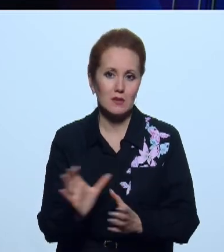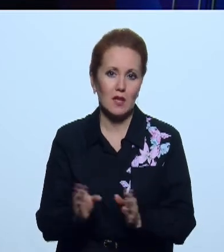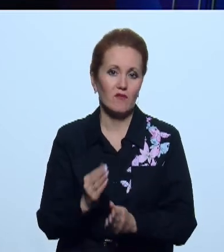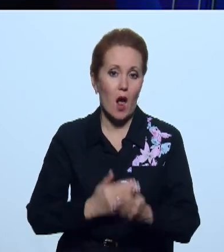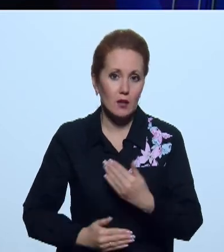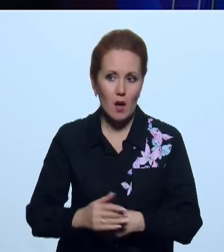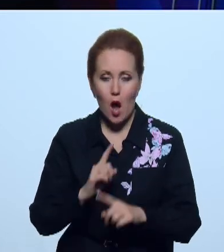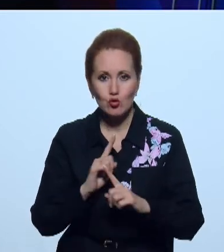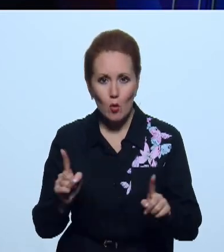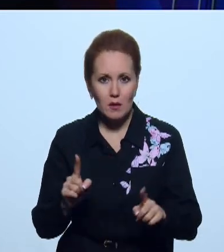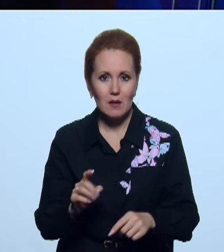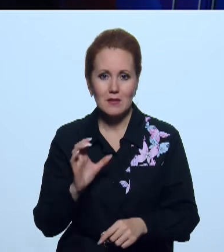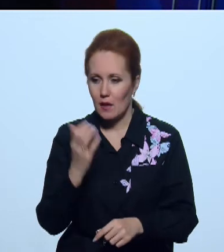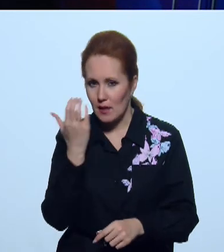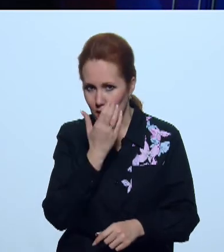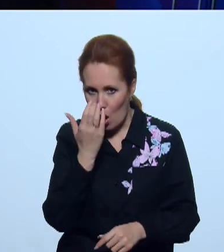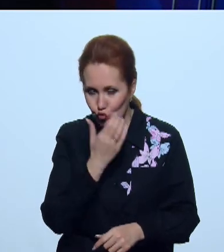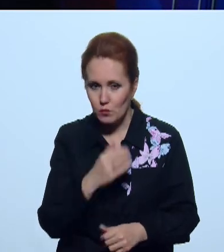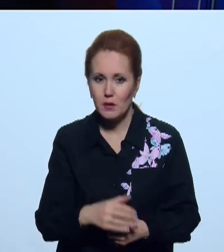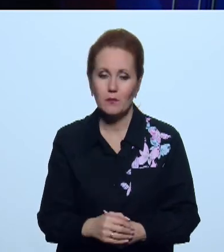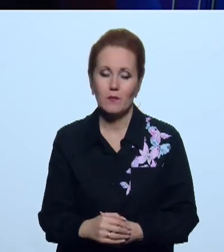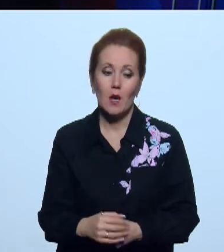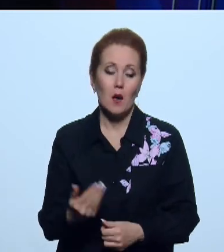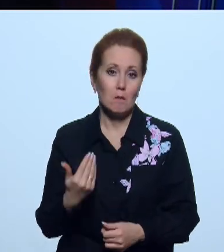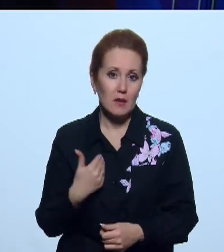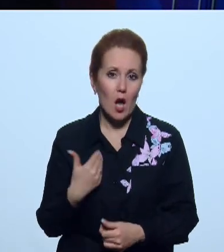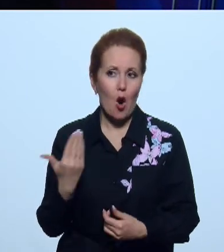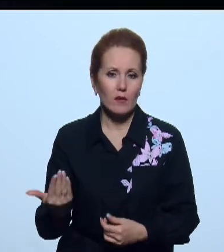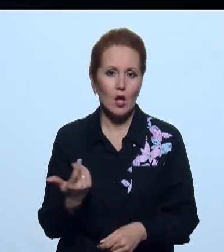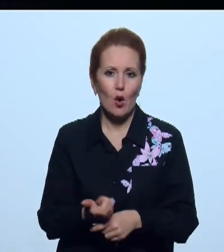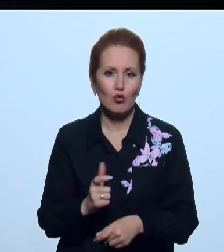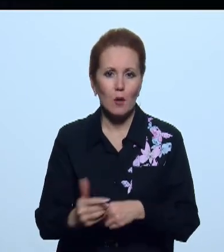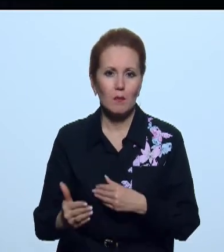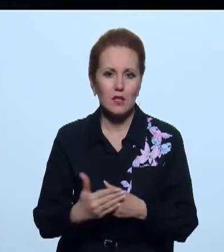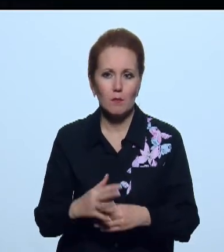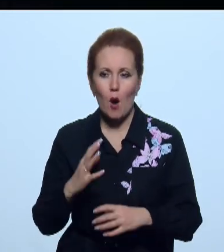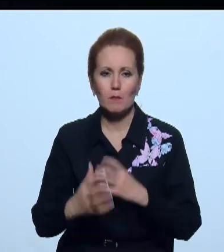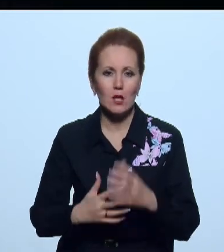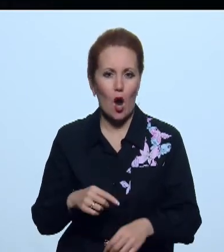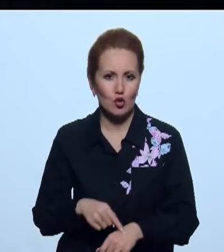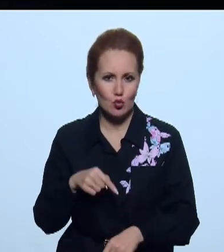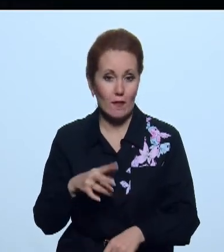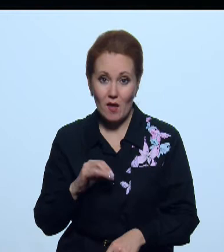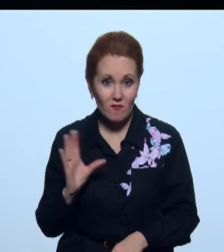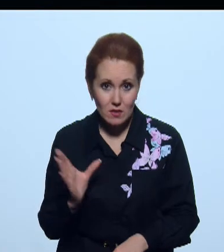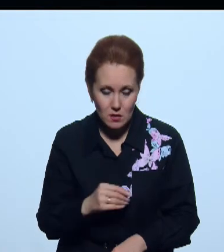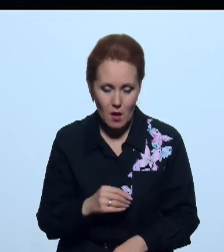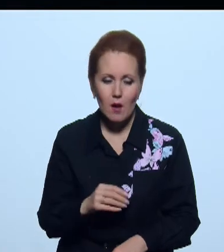в особенности с незрячими. Мне они очень близки по мироощущению. Не все, конечно, но